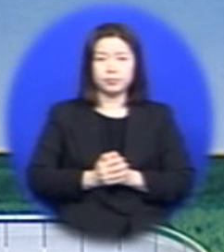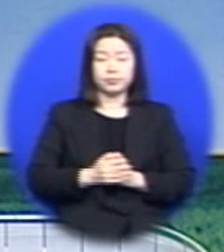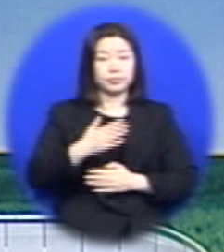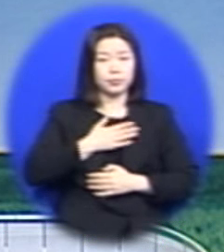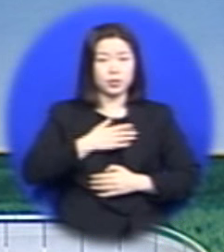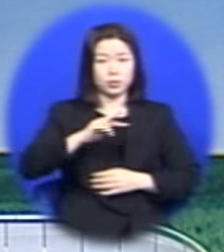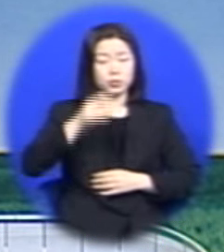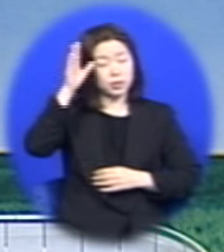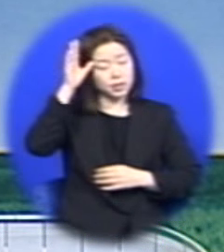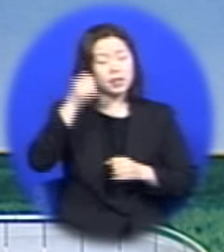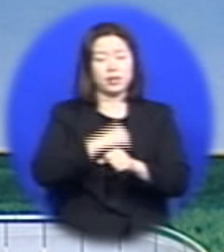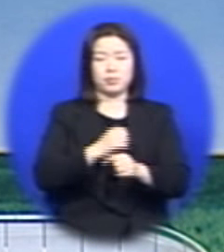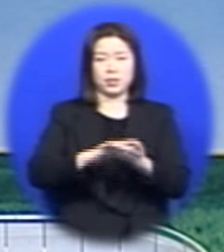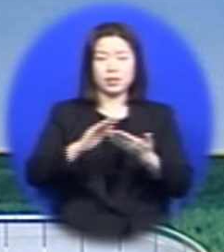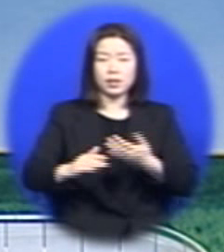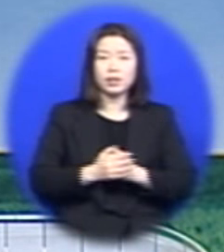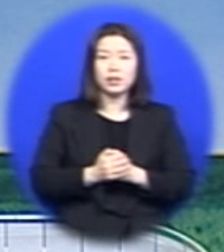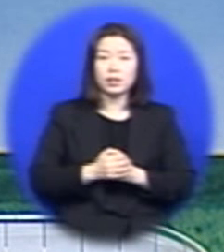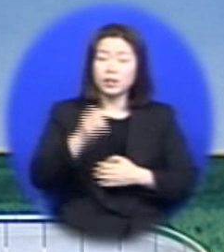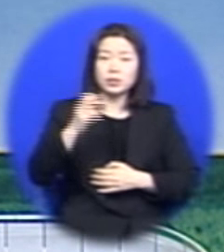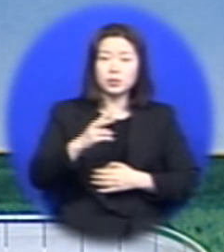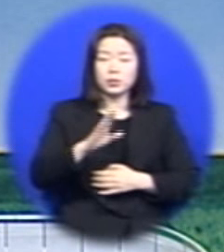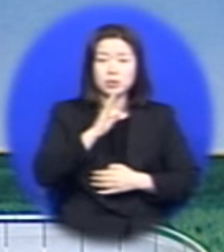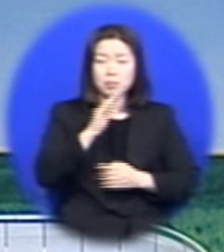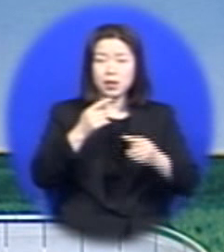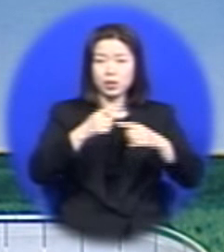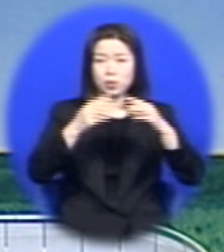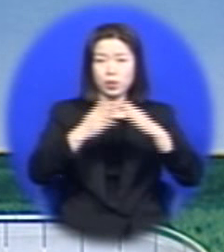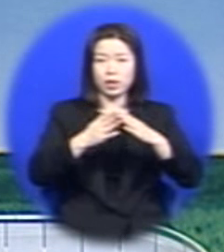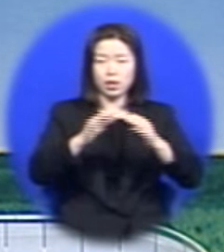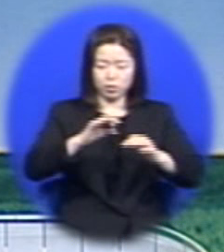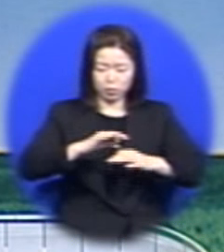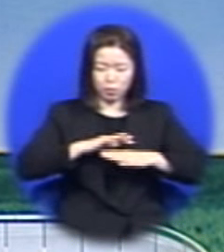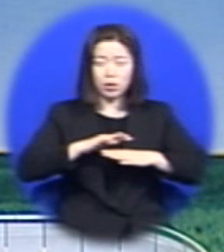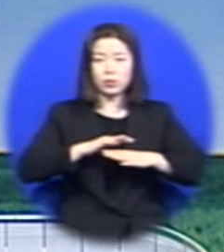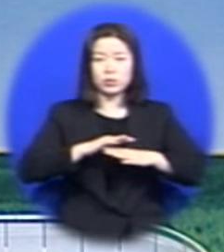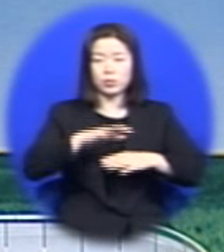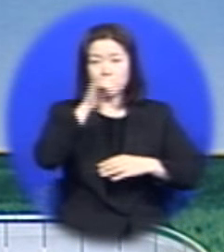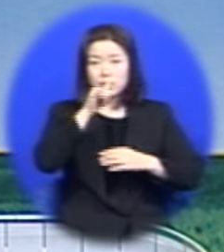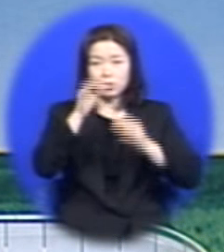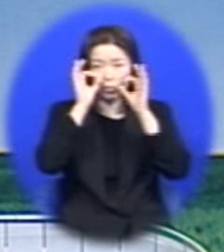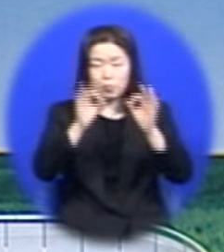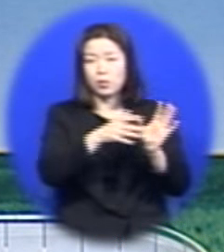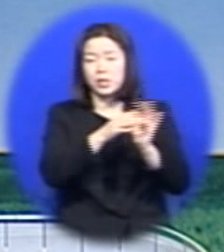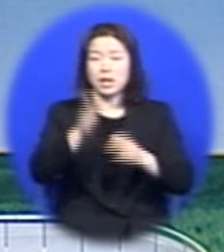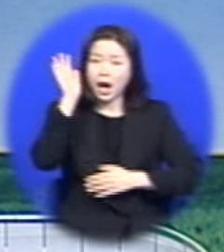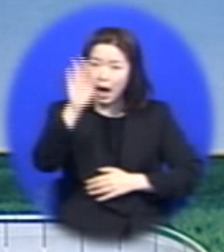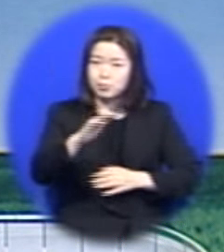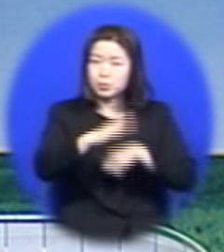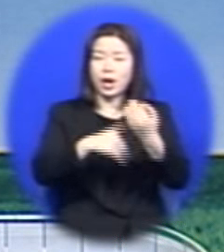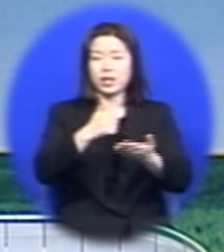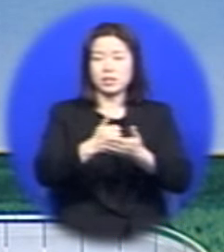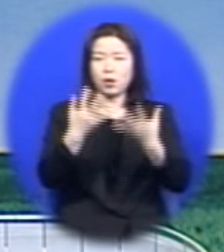저도 기대합니다. 그리고 정말 교회가 놀라워지고 있는 것을 보면서 앞으로 하나님은